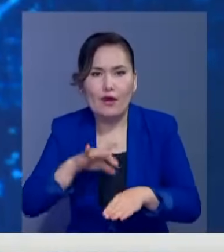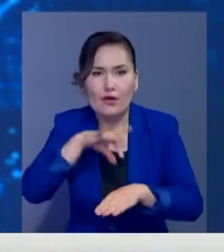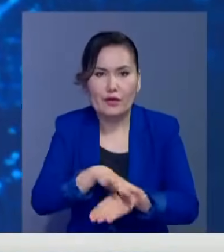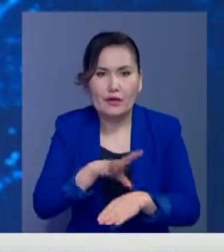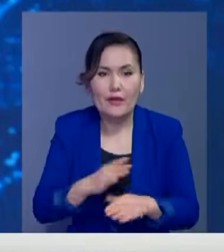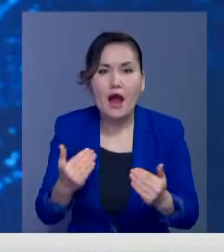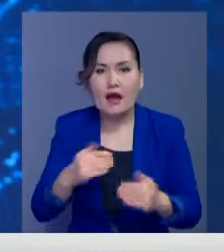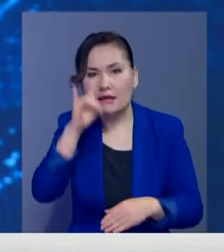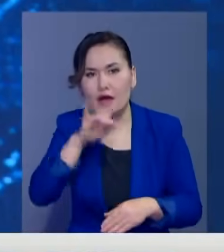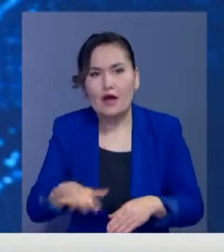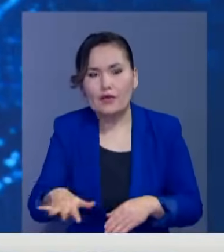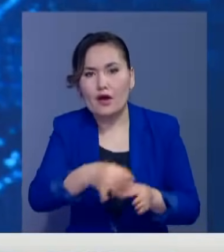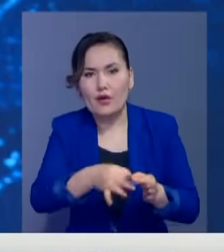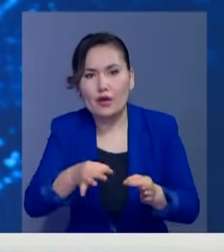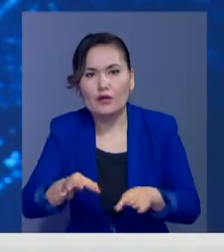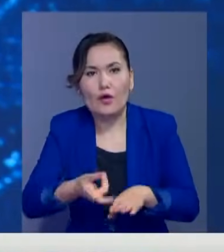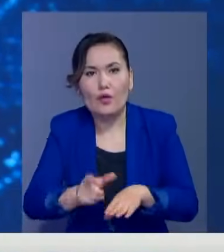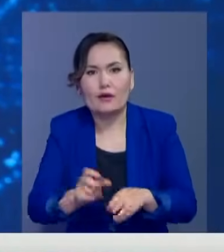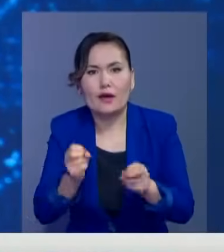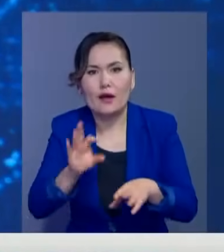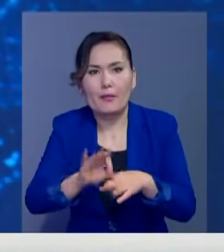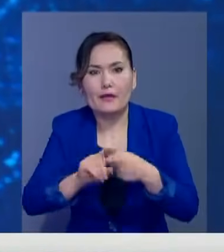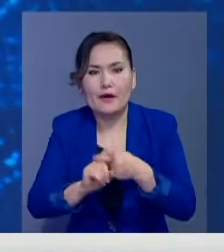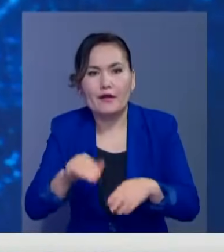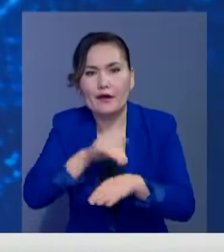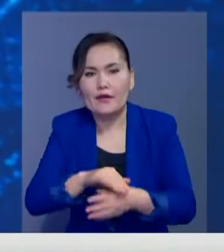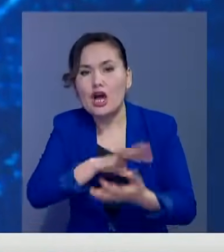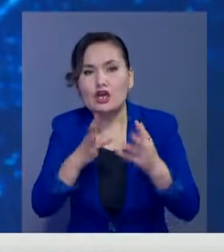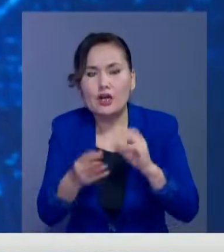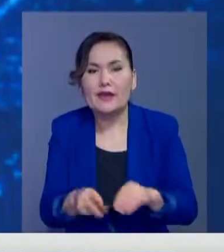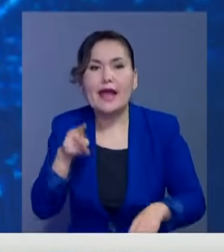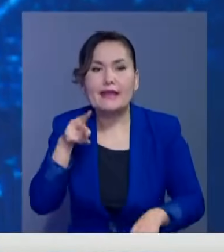Қазіргі кезде Қазақстан аумағында қауіпті індет жұқтырғандардың жалпы саны